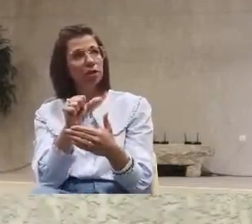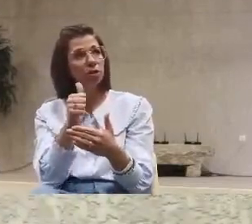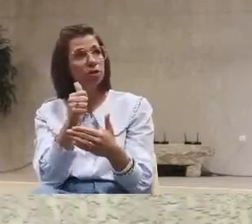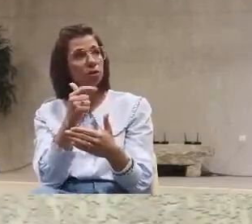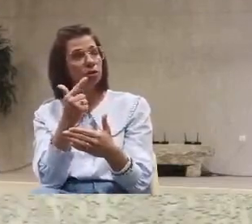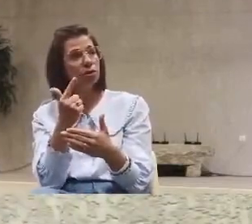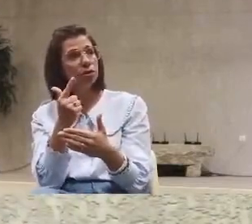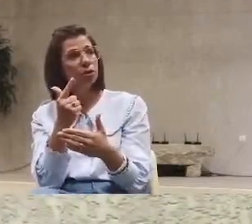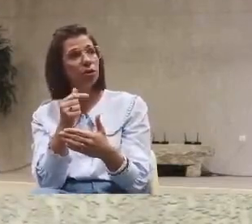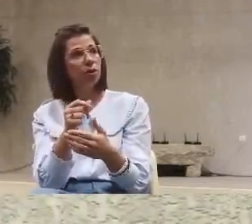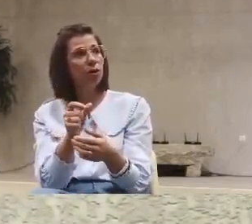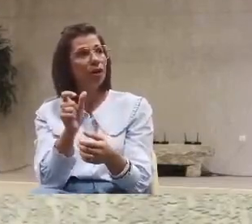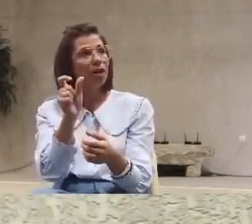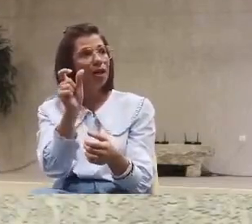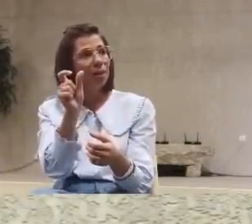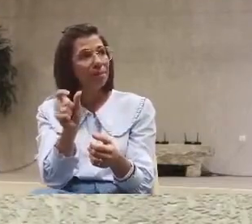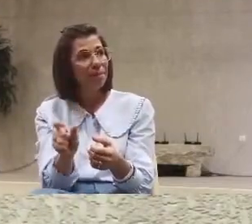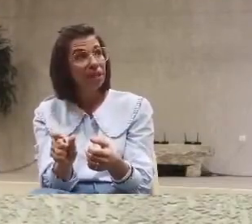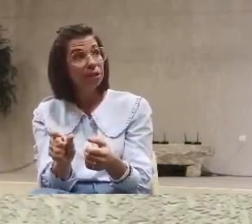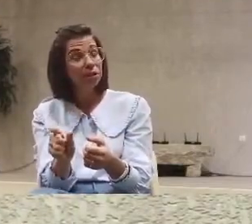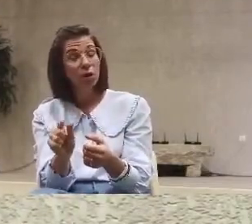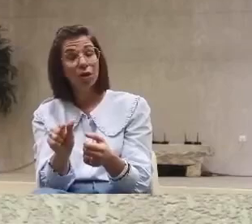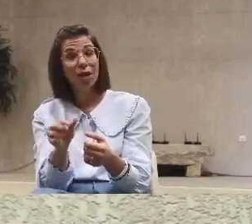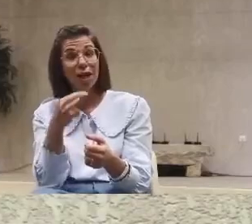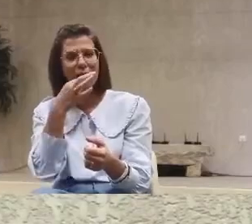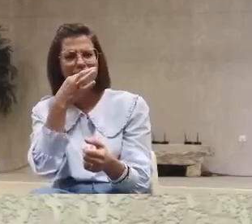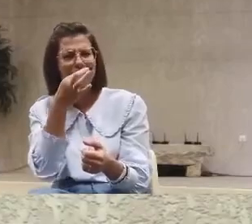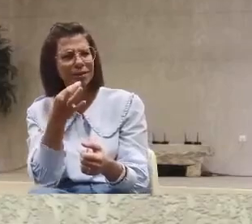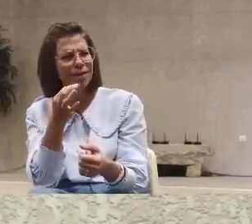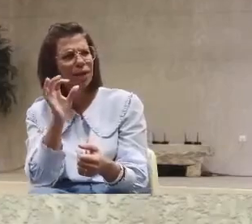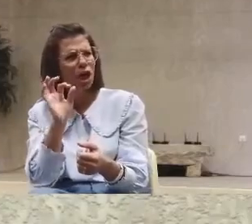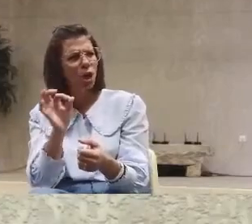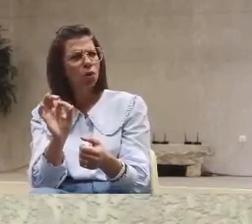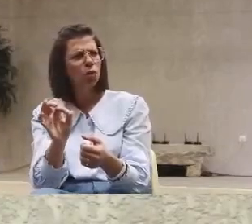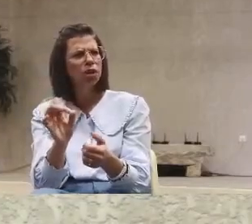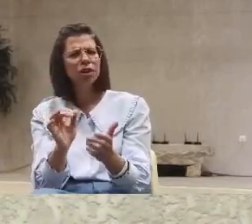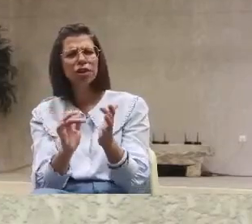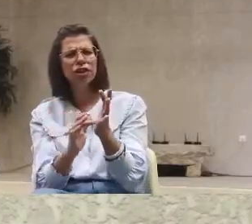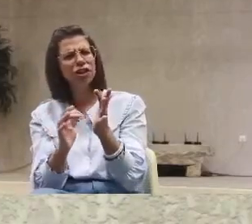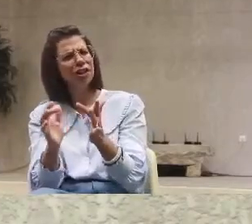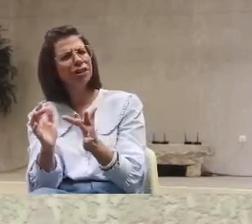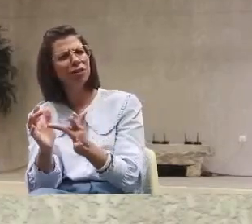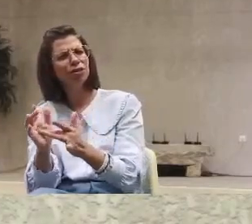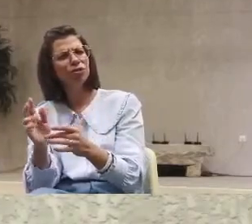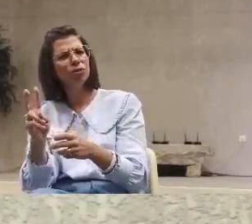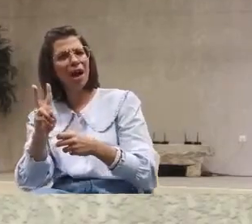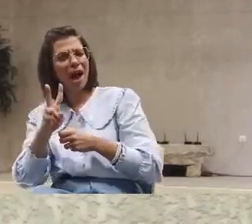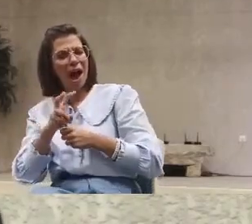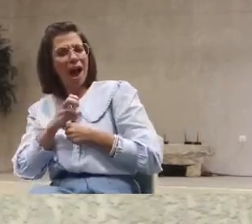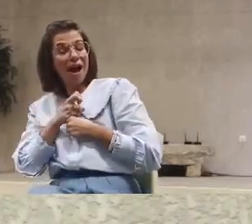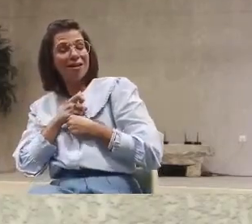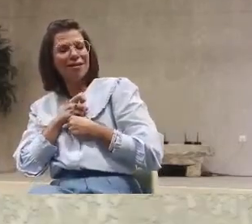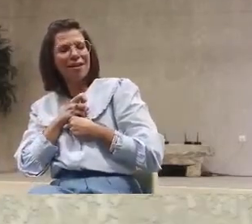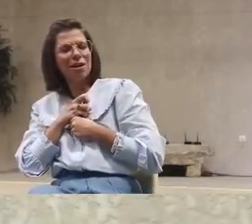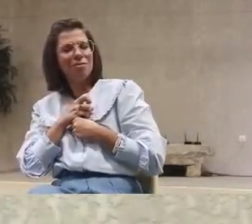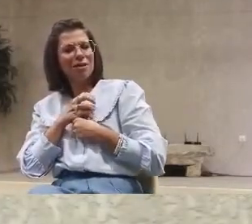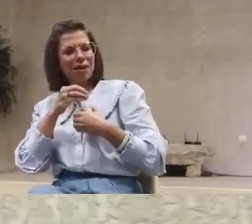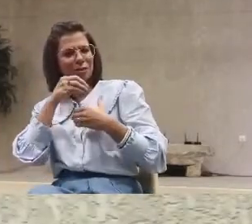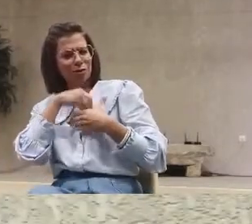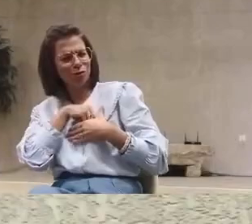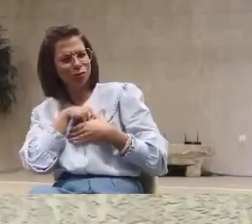voit Amen merci Seigneur Dieu vous voit que Dieu vous bénisse Amen Dieu vous voit